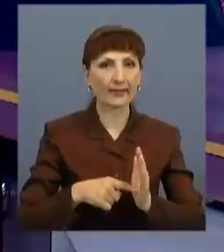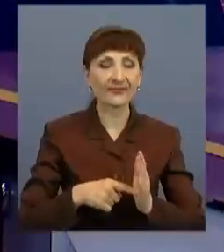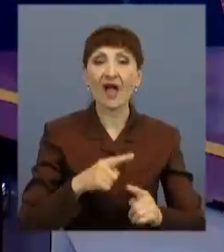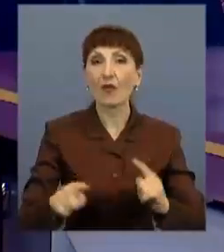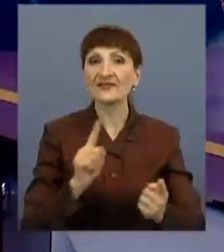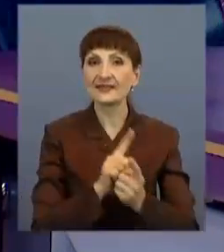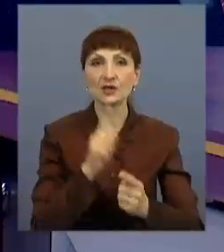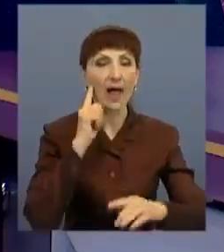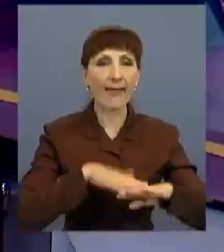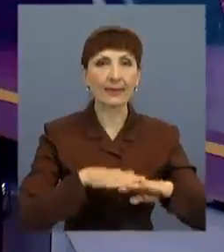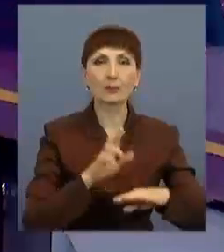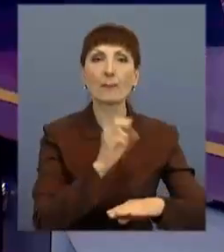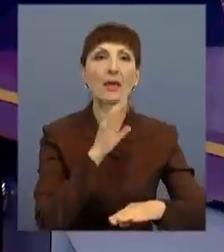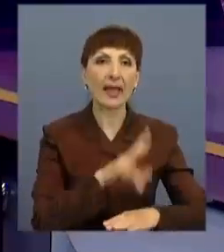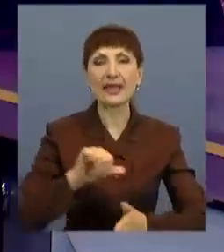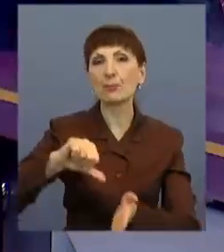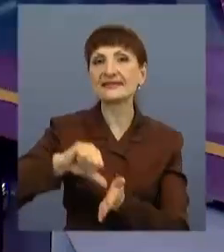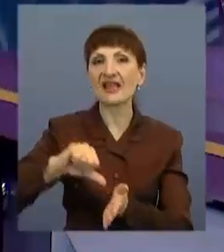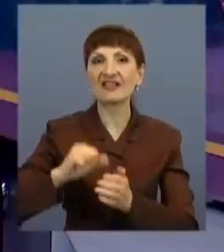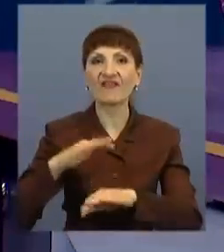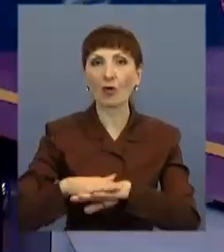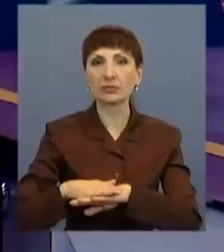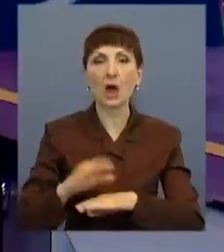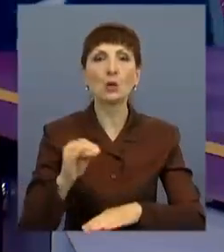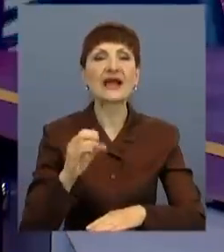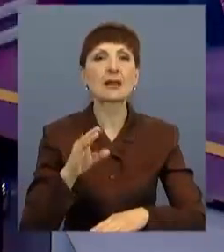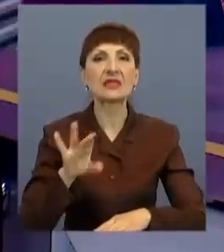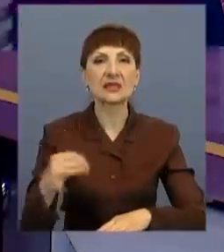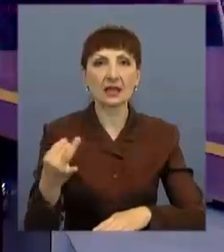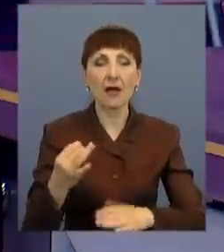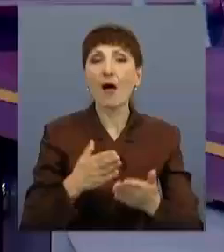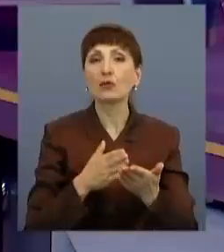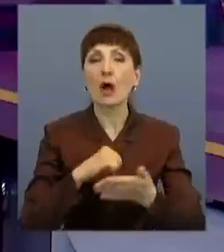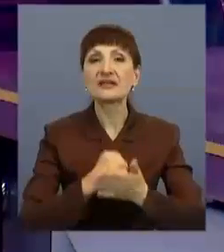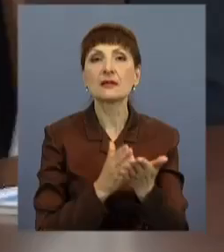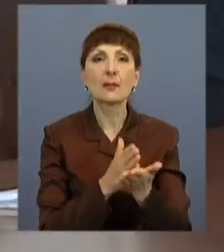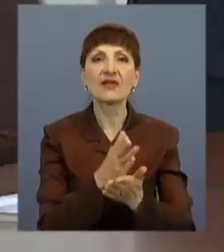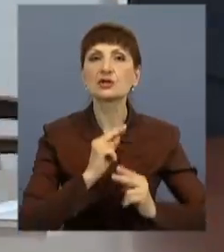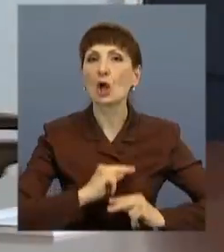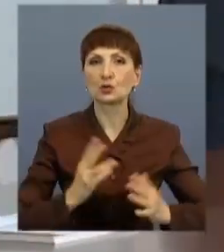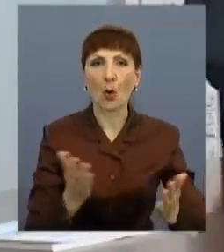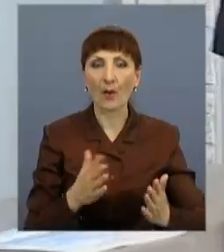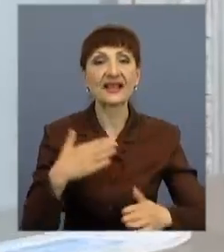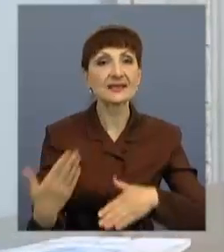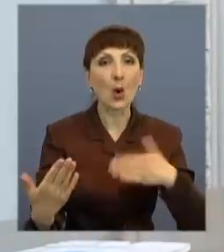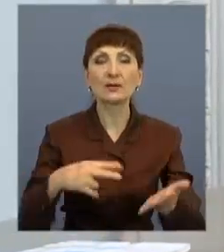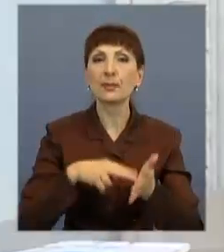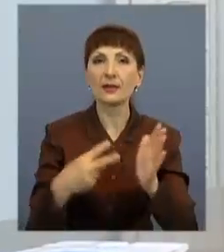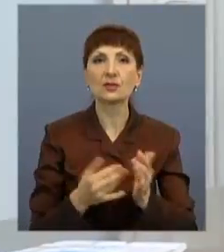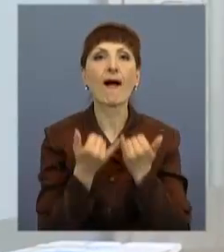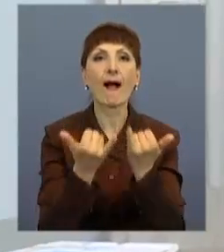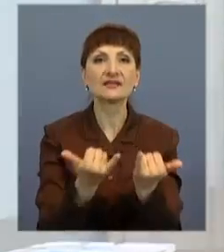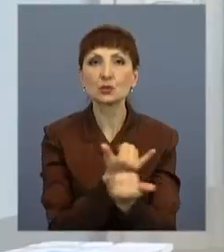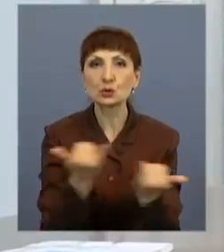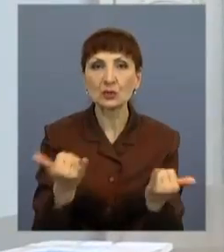встречи аким Бауржан Байбек и представитель фонда Юрий Аксамитный определили направление сотрудничества. Стороны планируют оказывать услуги